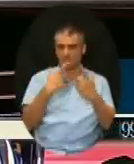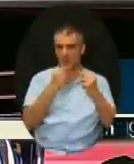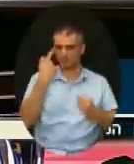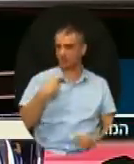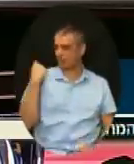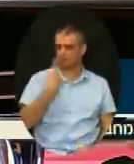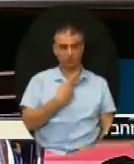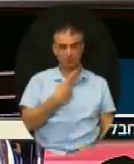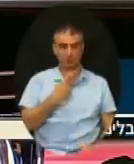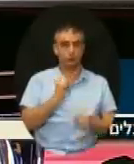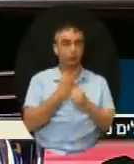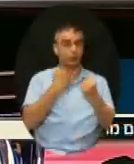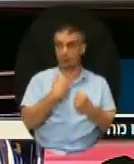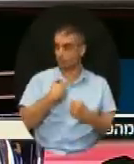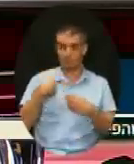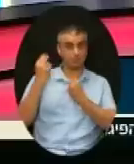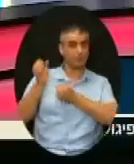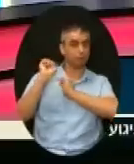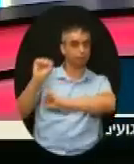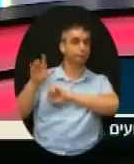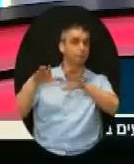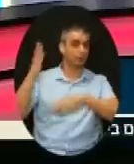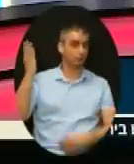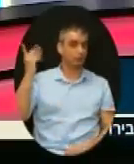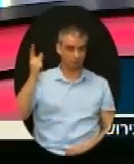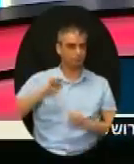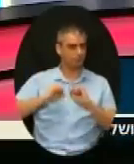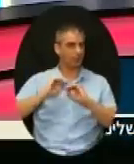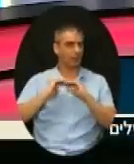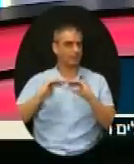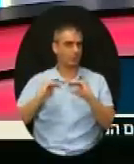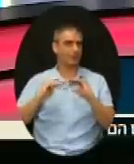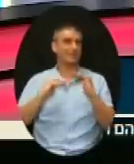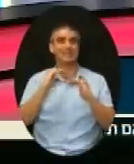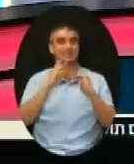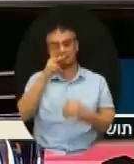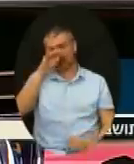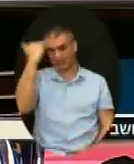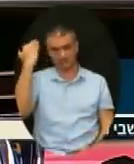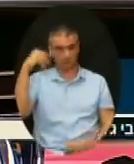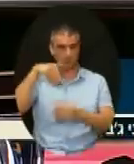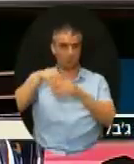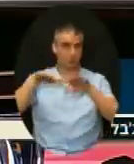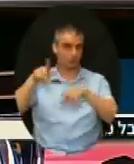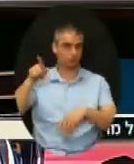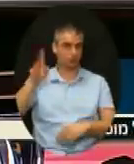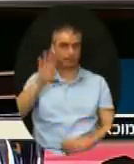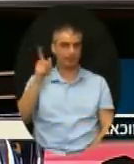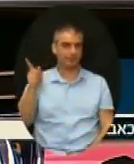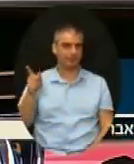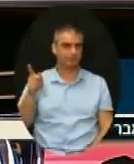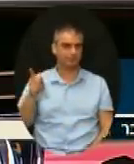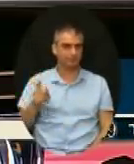שבו אגב גיבינו את הממשלה לחלוטין, כי היא נהגה במתינות יחסית לגורמי ימין קיצוניים בתוך ממשלת